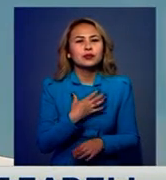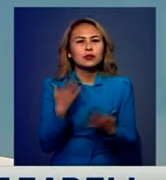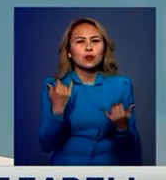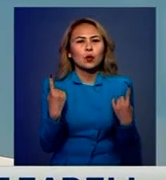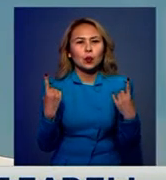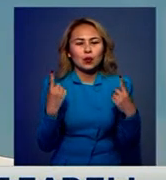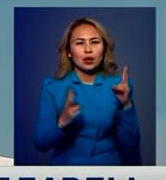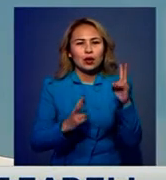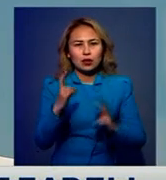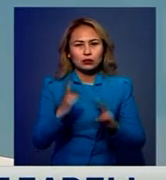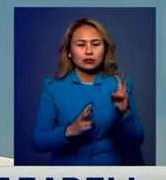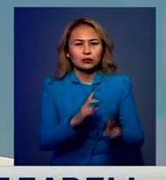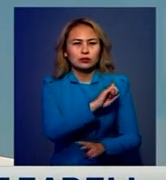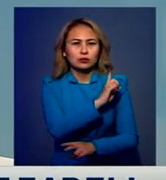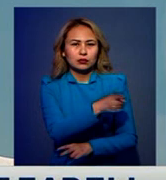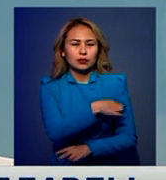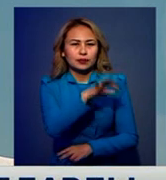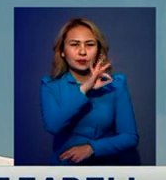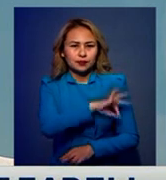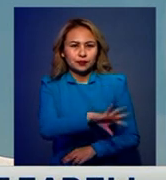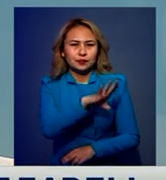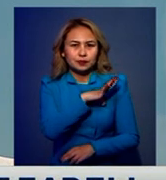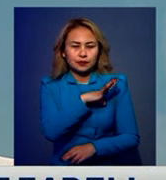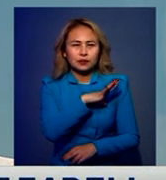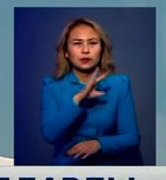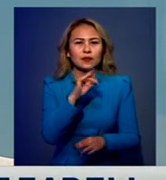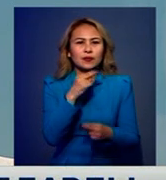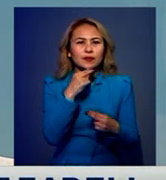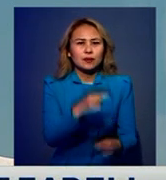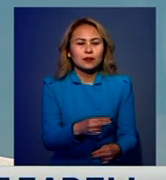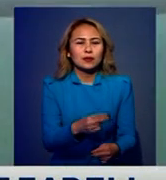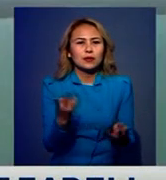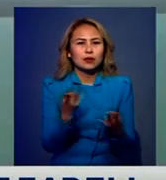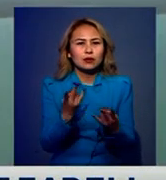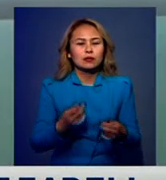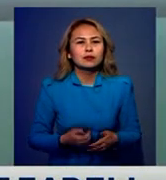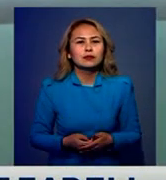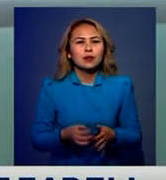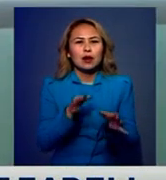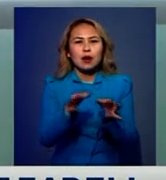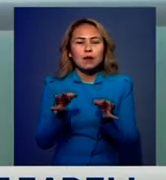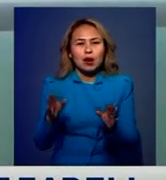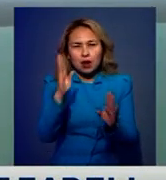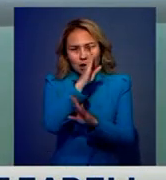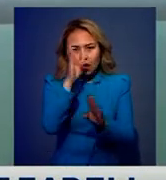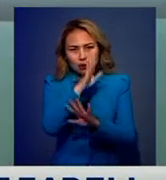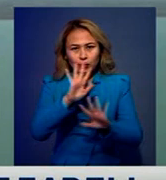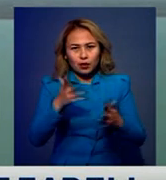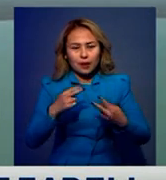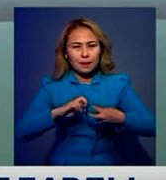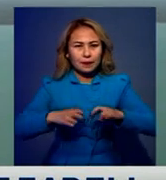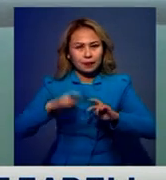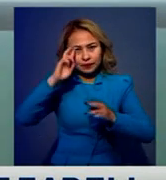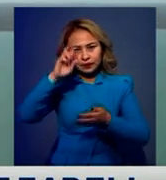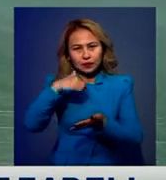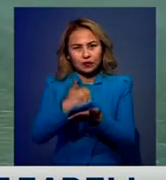ірі кәсіпорындардың қуатын тиімді пайдалануды назарға алыңыздар. Аймақтағы экологиялық ахуалда мемлекет